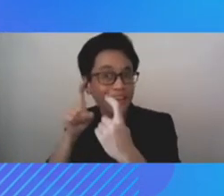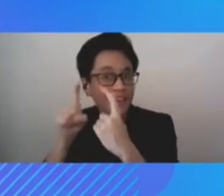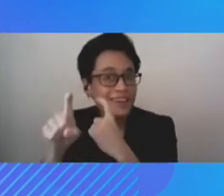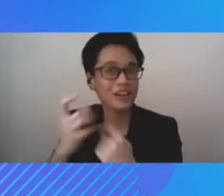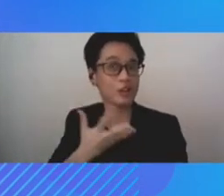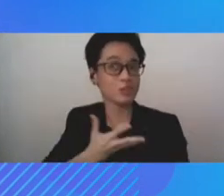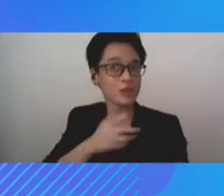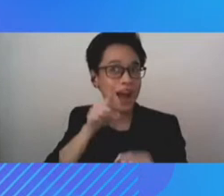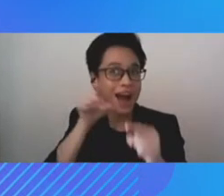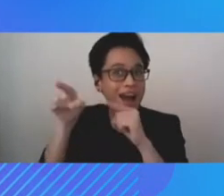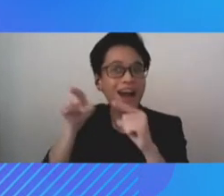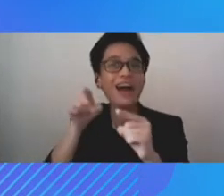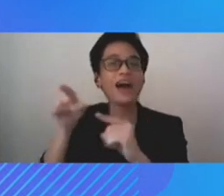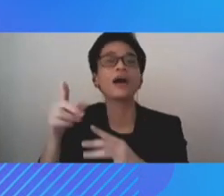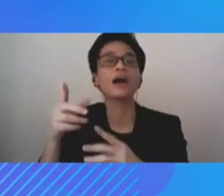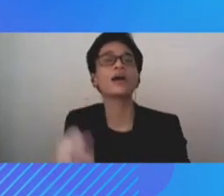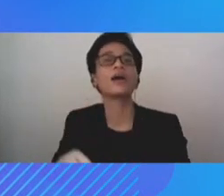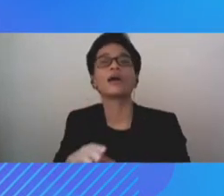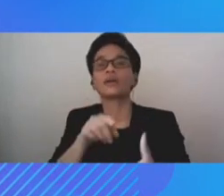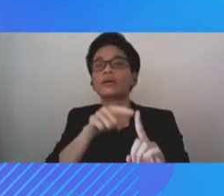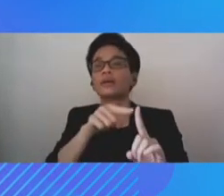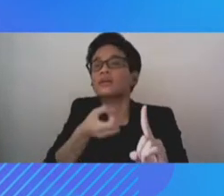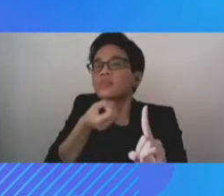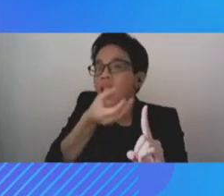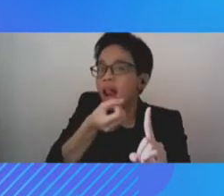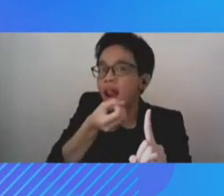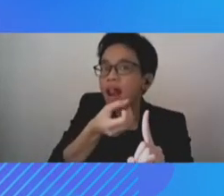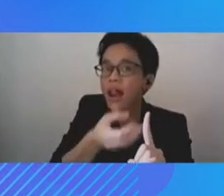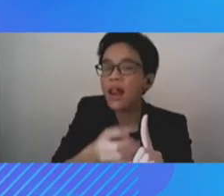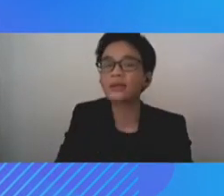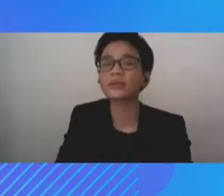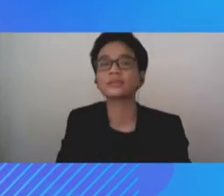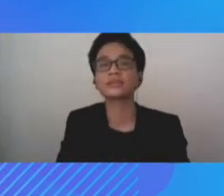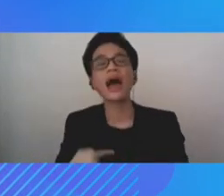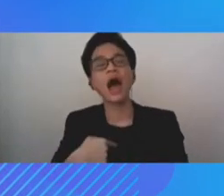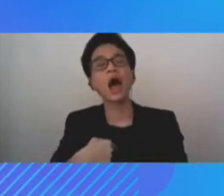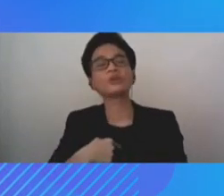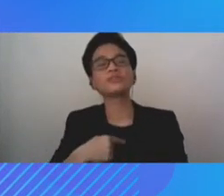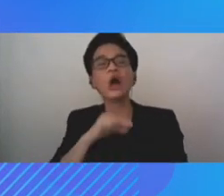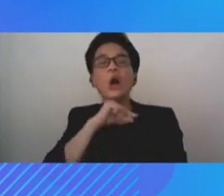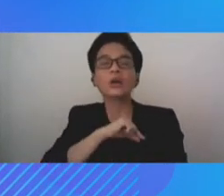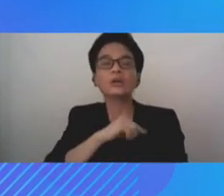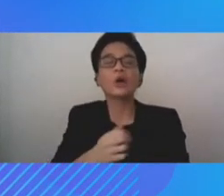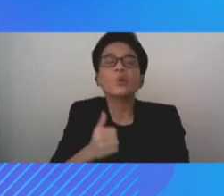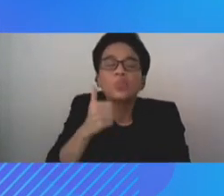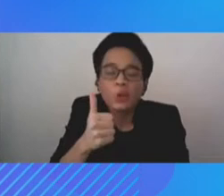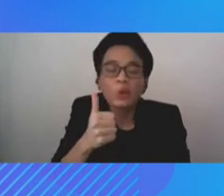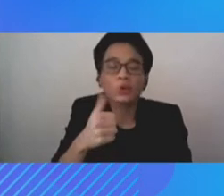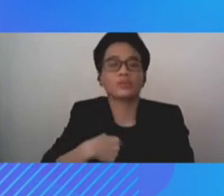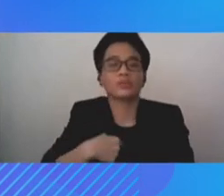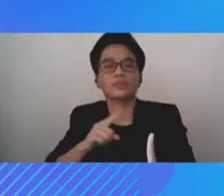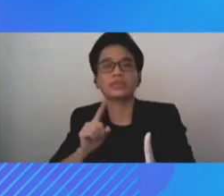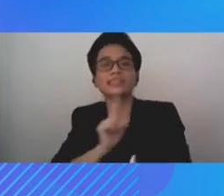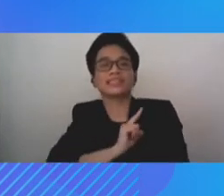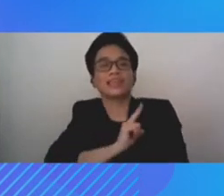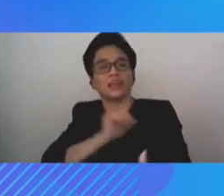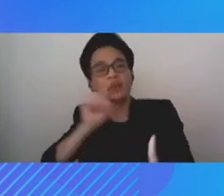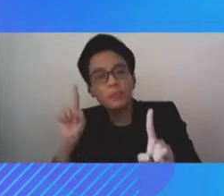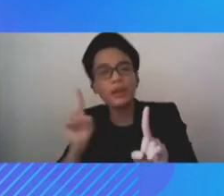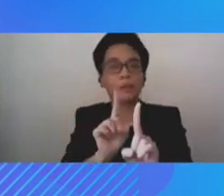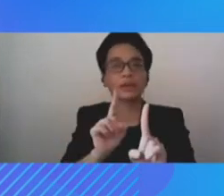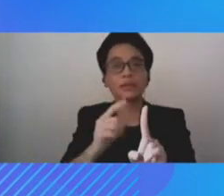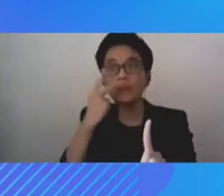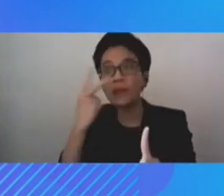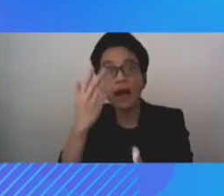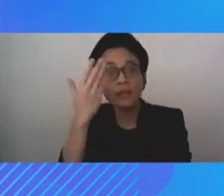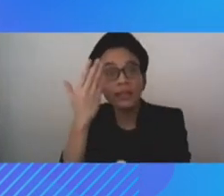terakhirnya sama anak saya begitu. Jadi untungnya menjadi pendamping sendiri anak di sekolah itu di situ, jadi saya bisa belajar dari teman-temannya.